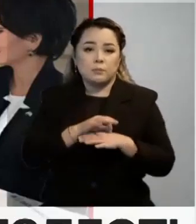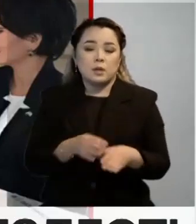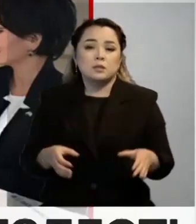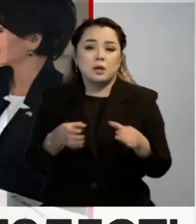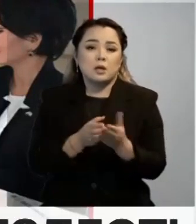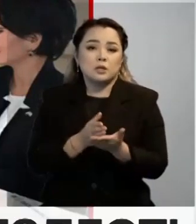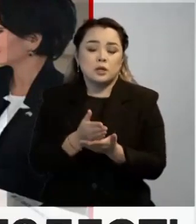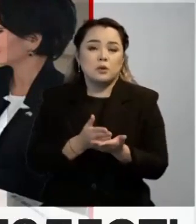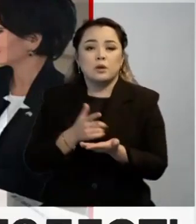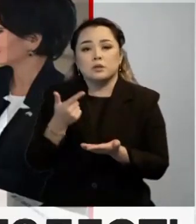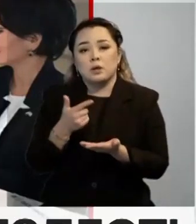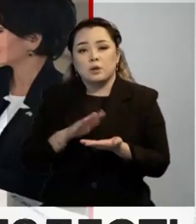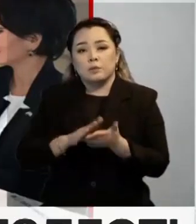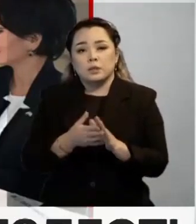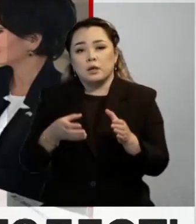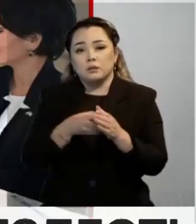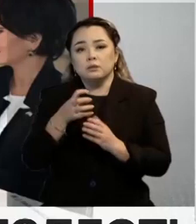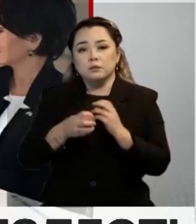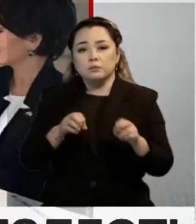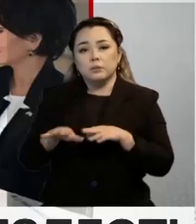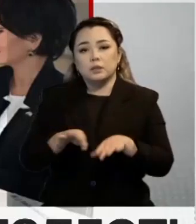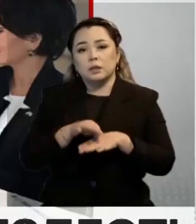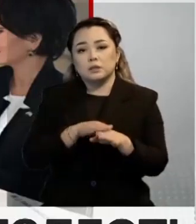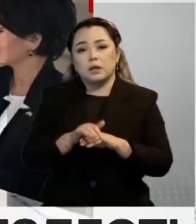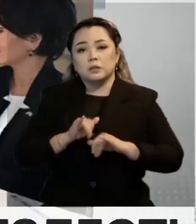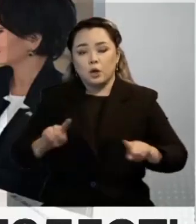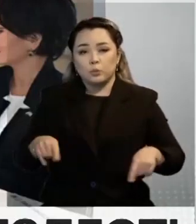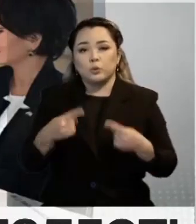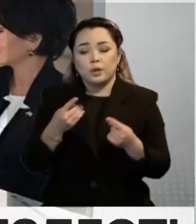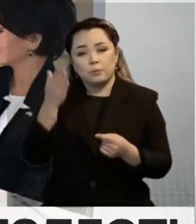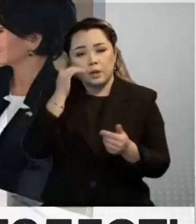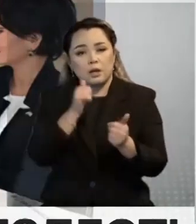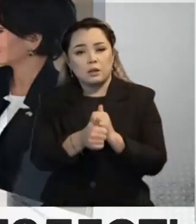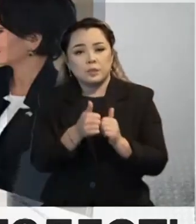өзекті геосаяси мәселелер мен әлемдегі процестердің дамуы жөнінде пікір алмасты.